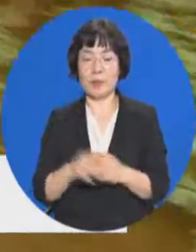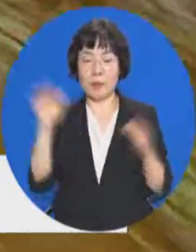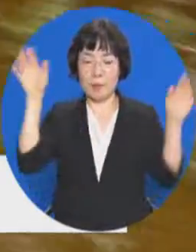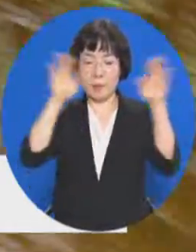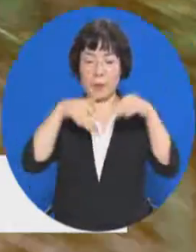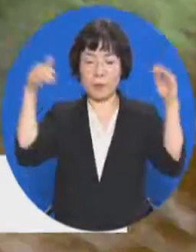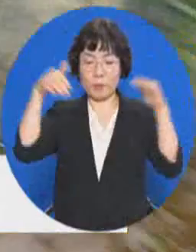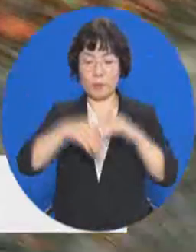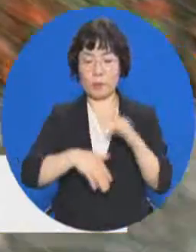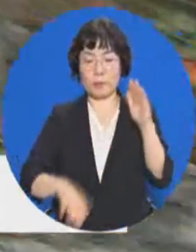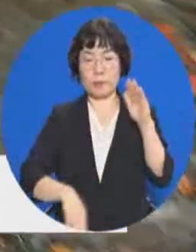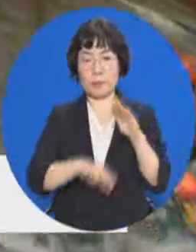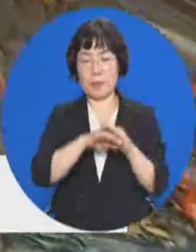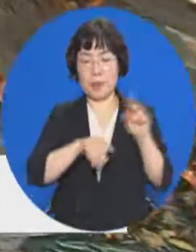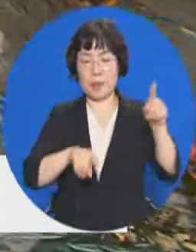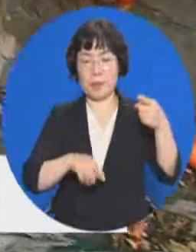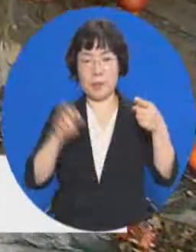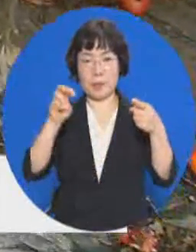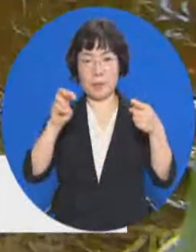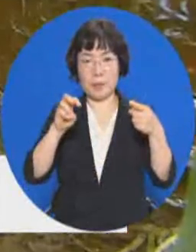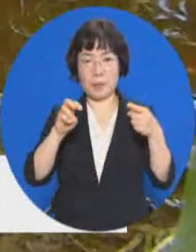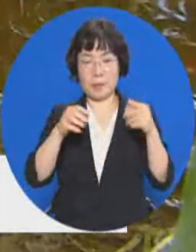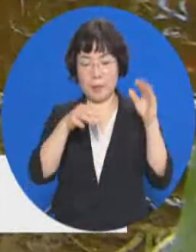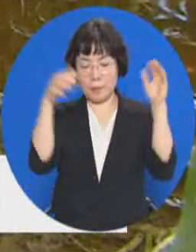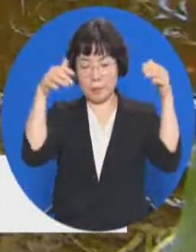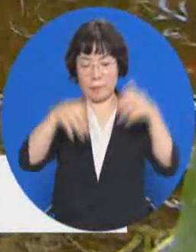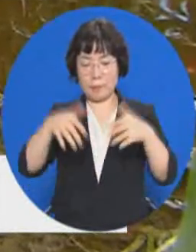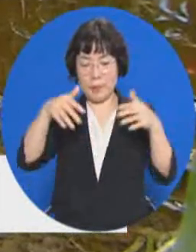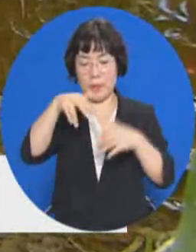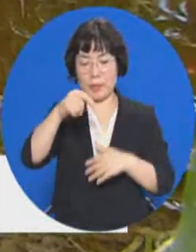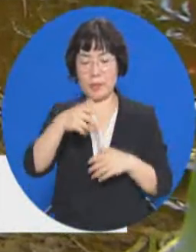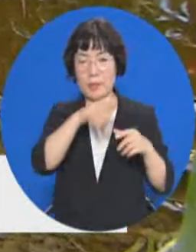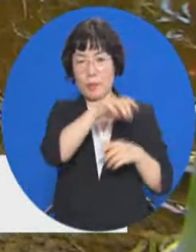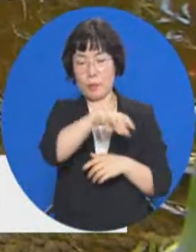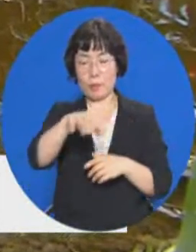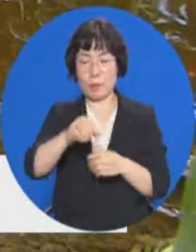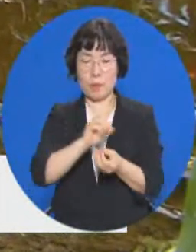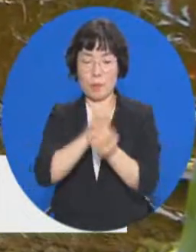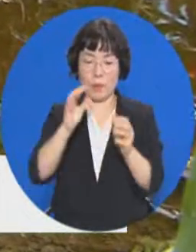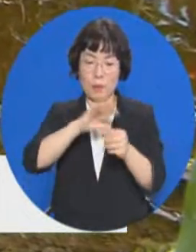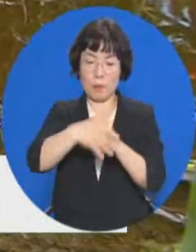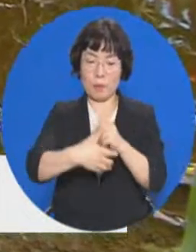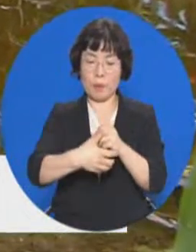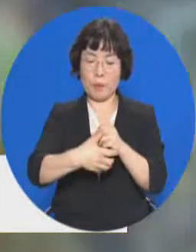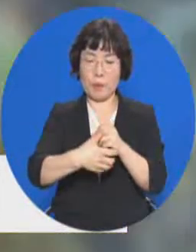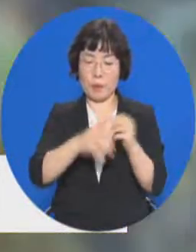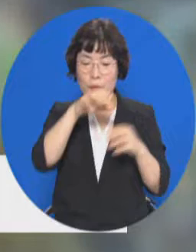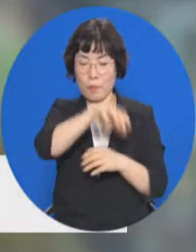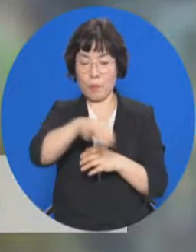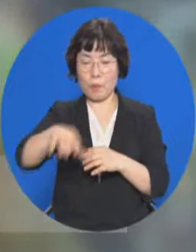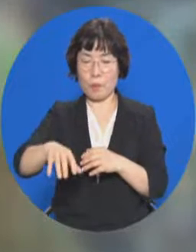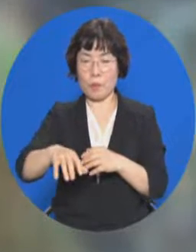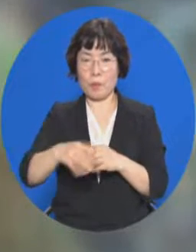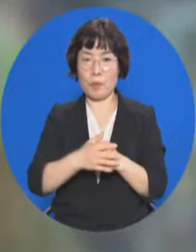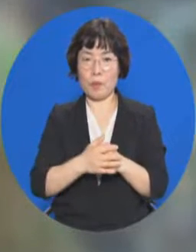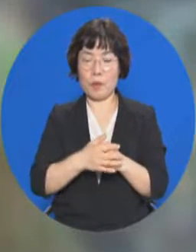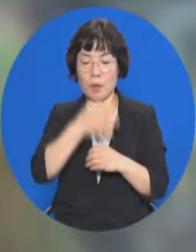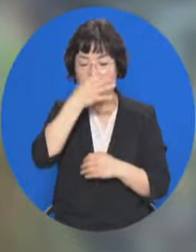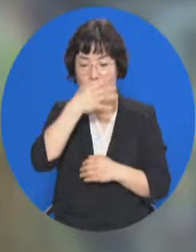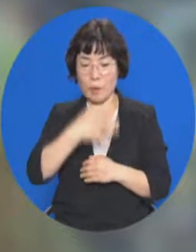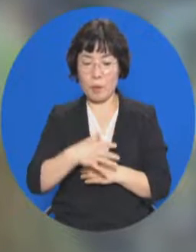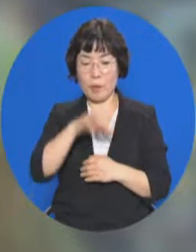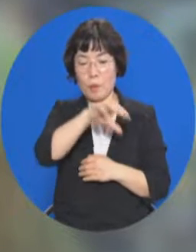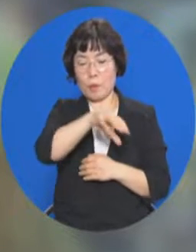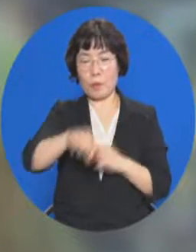밤사이 최대 130mm의 많은 비가 내리면서 진상면 일대 원예 농가마다 한숨이 가득합니다. 대략 30여